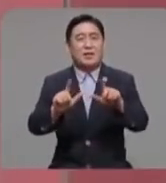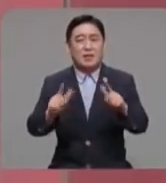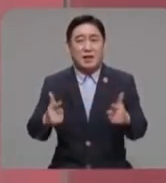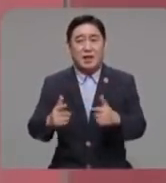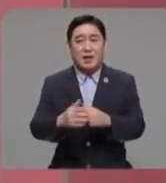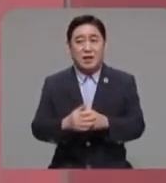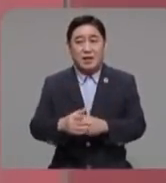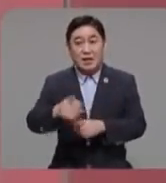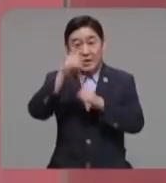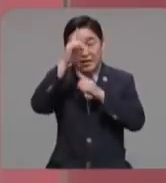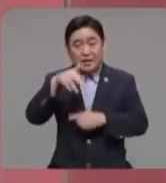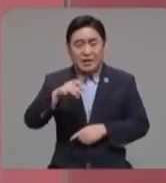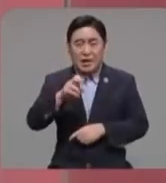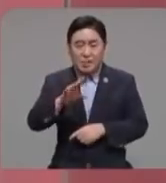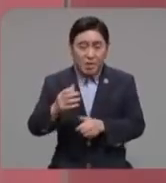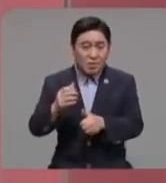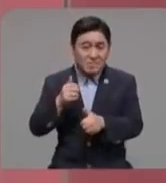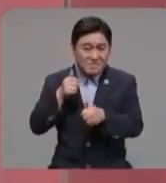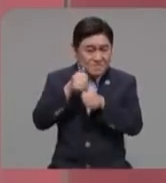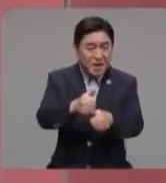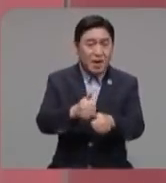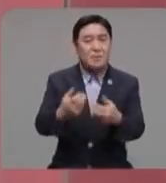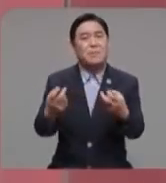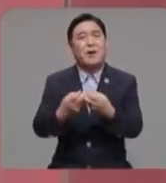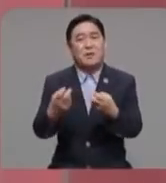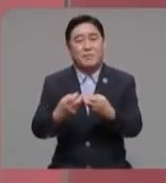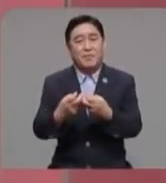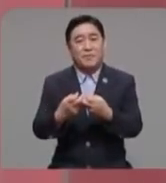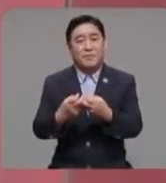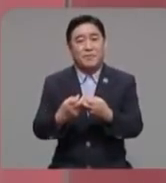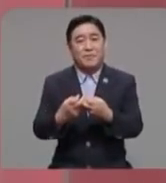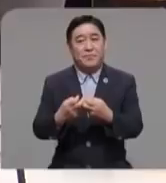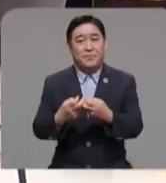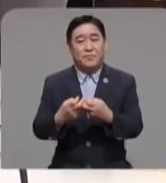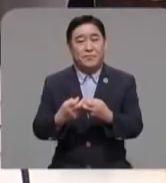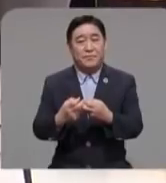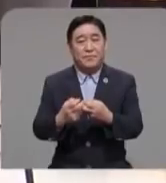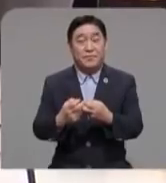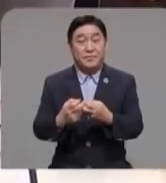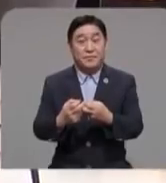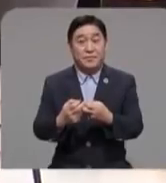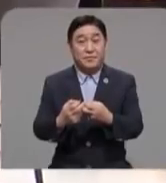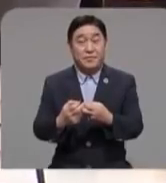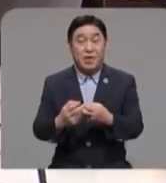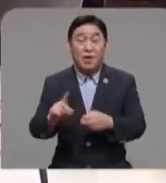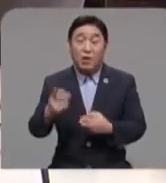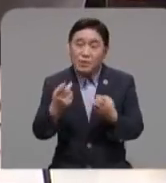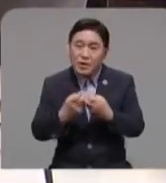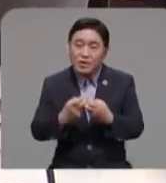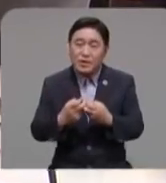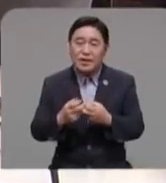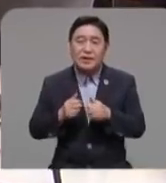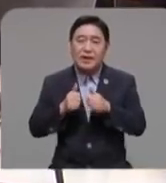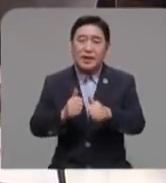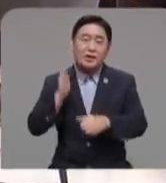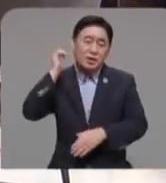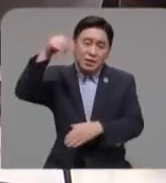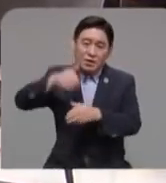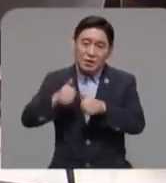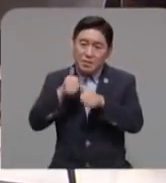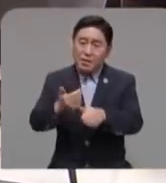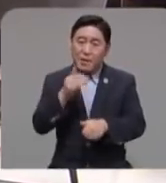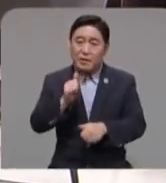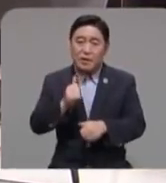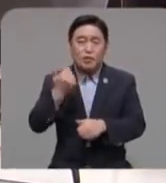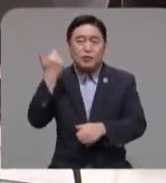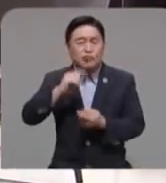아니라 이재명을 어떻게 잡을 것인가. 그리고 거기에서 우리 대선에 승패가 난다고 보기 때문에 이거는 누가 대신해 줄 수